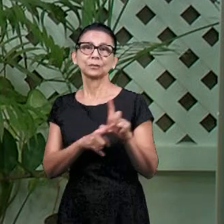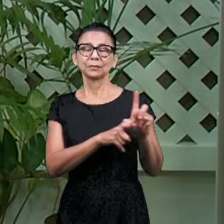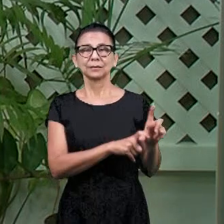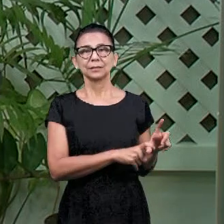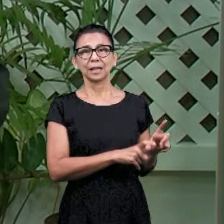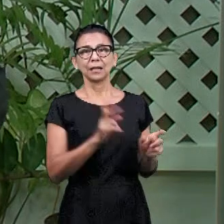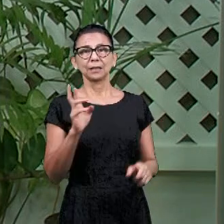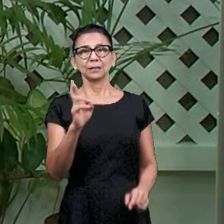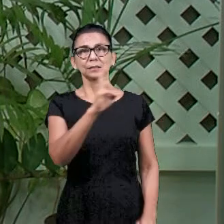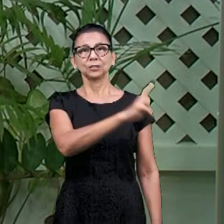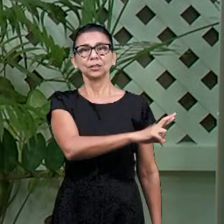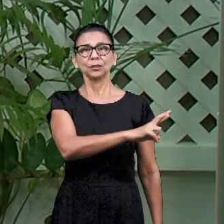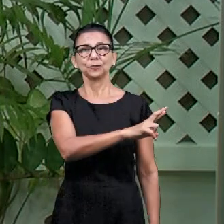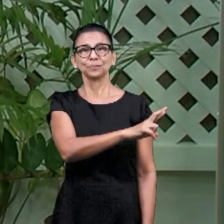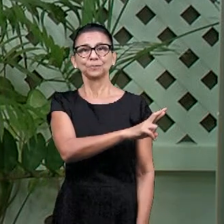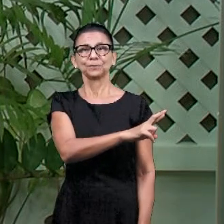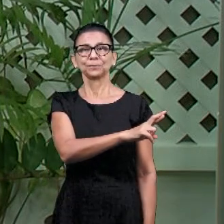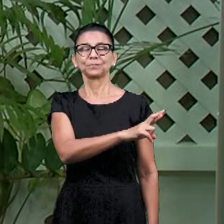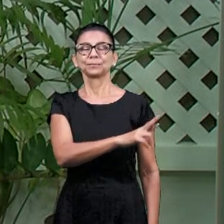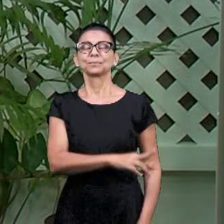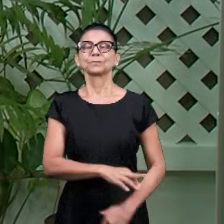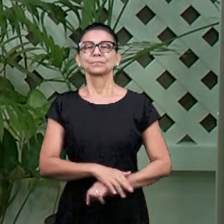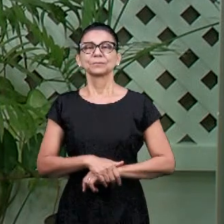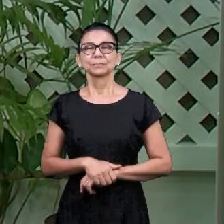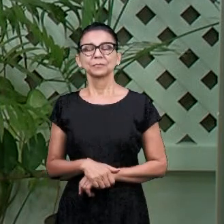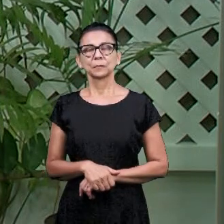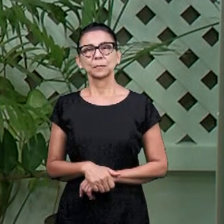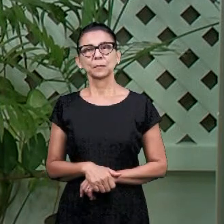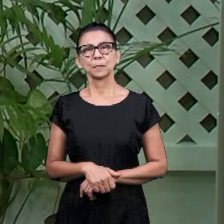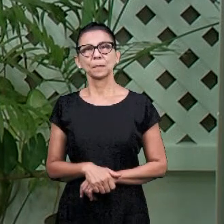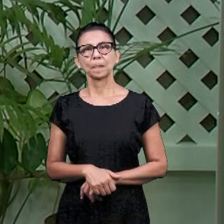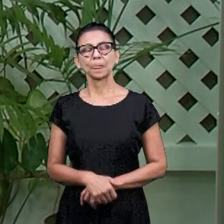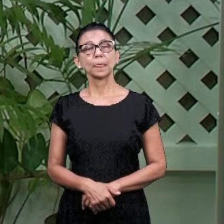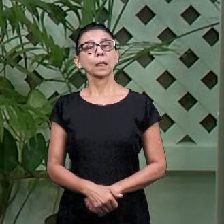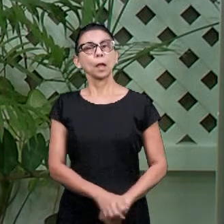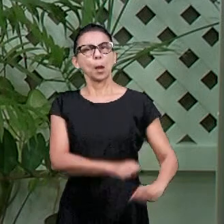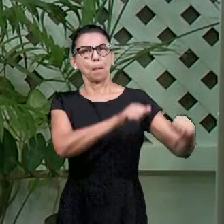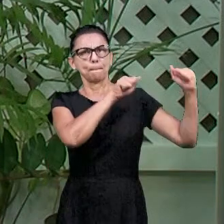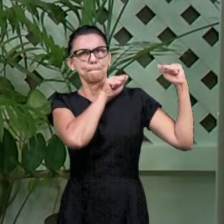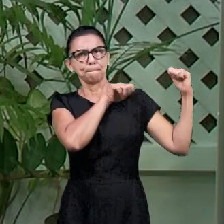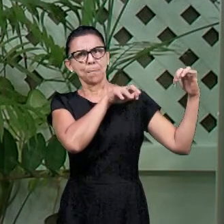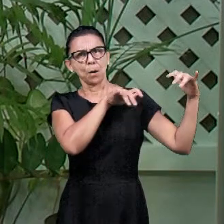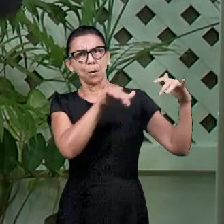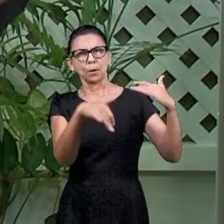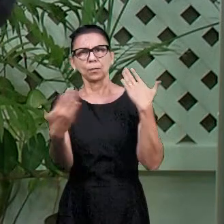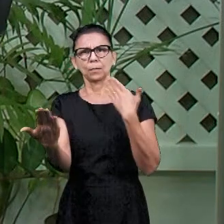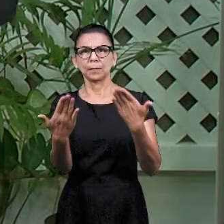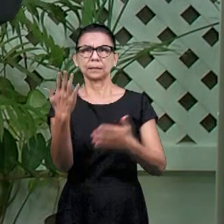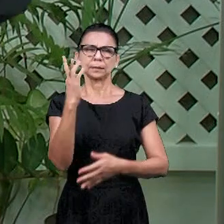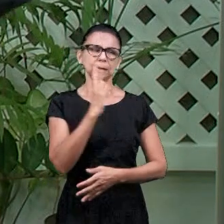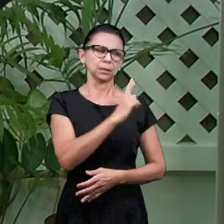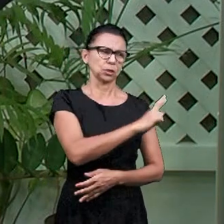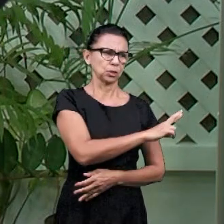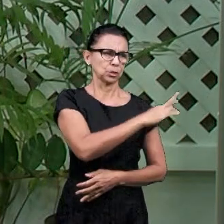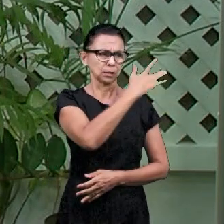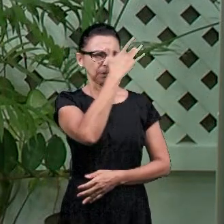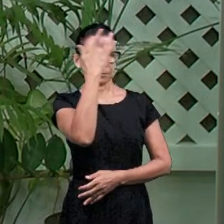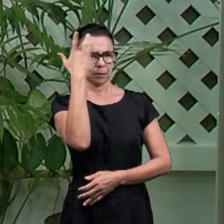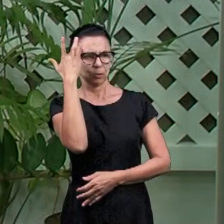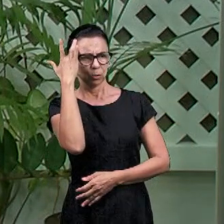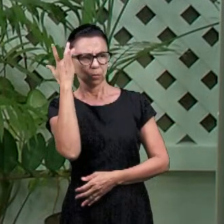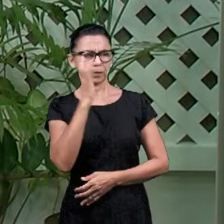de son compte. Il a besoin de la religion pour se mouvoir. La foule, mes frères, c'est ce qui est